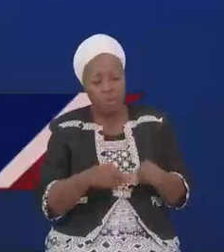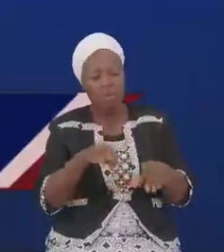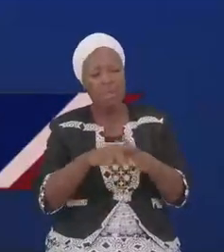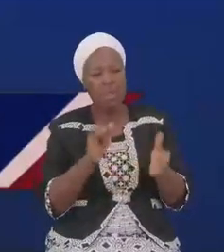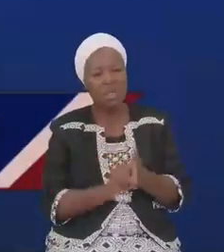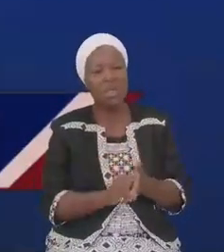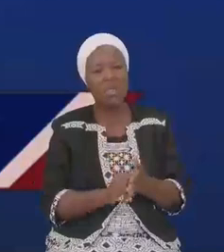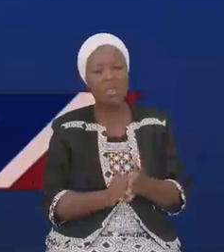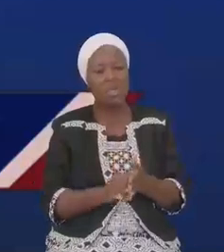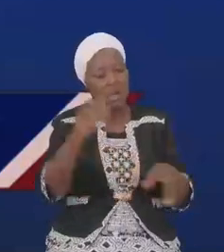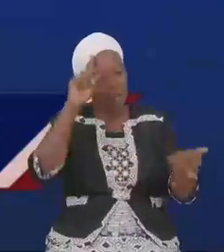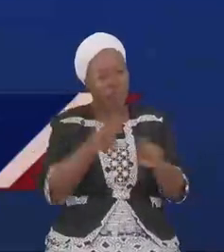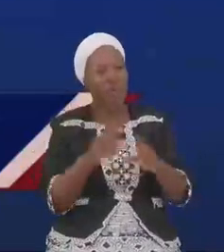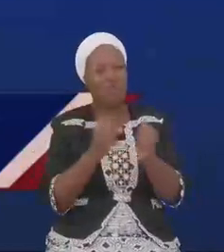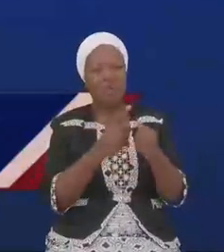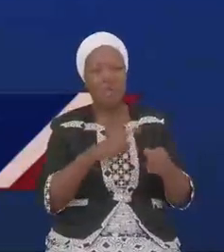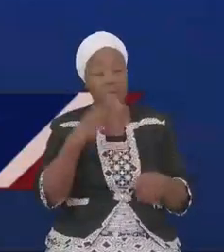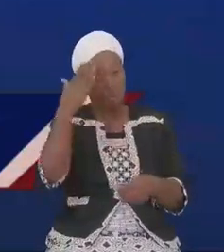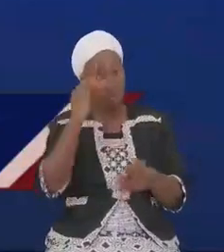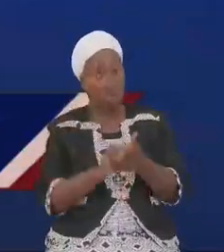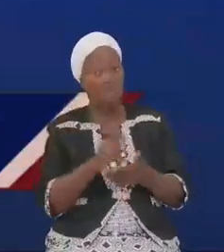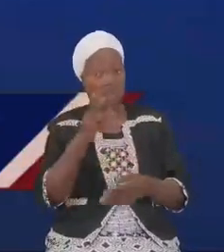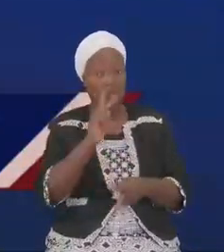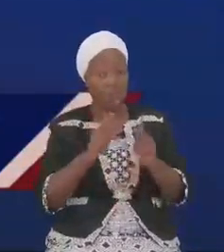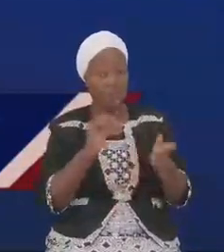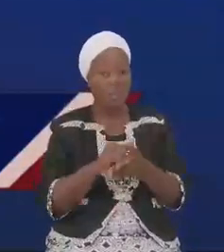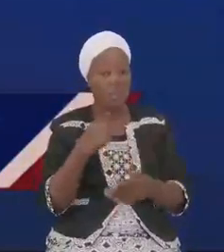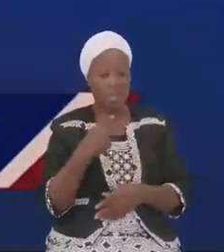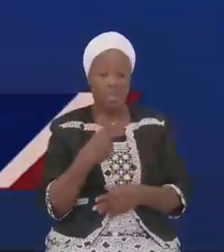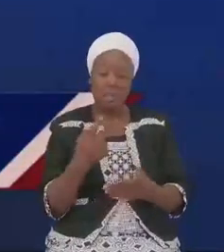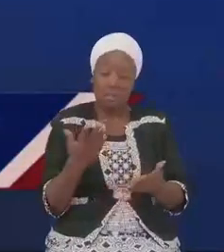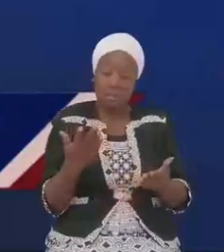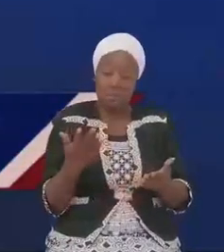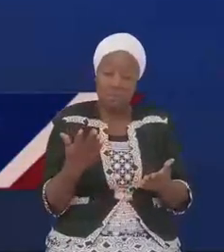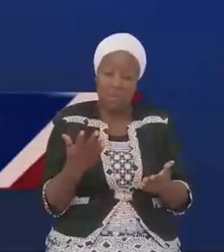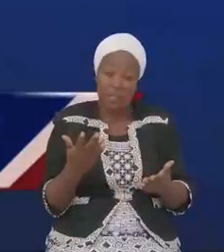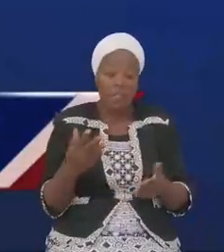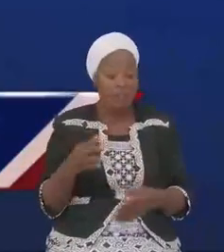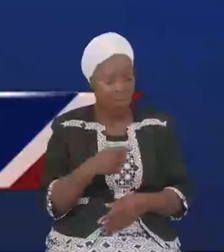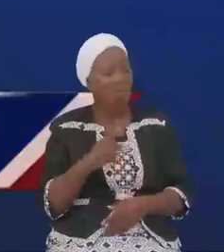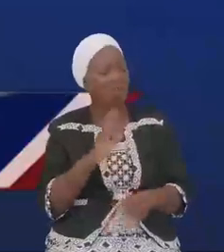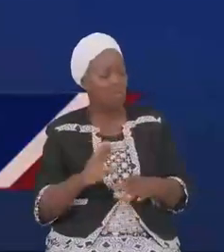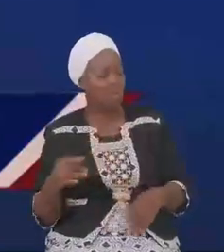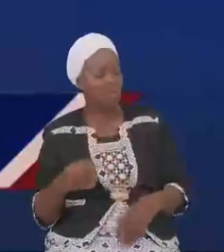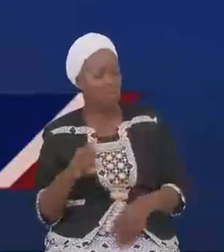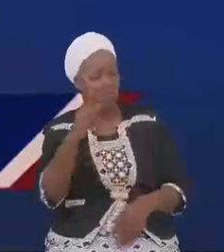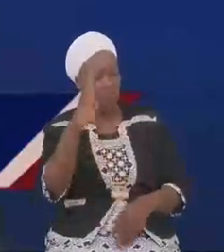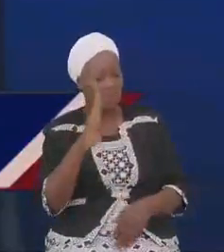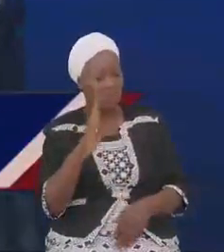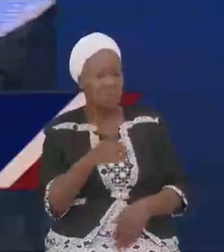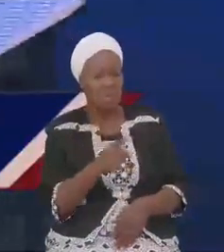éternelle avec le Seigneur. Mais il y a des gens qui disent, qui vont dire qu'ils sont enfants de Dieu, qu'ils sont